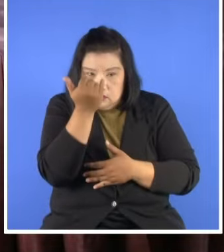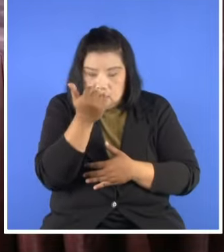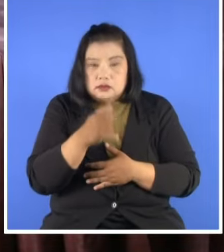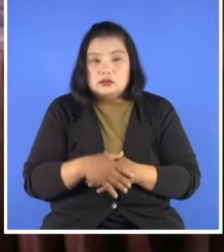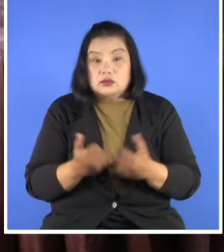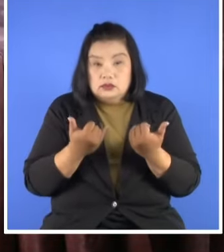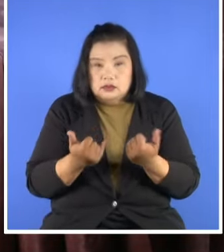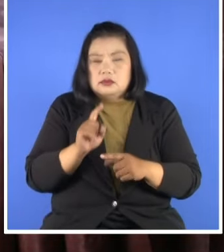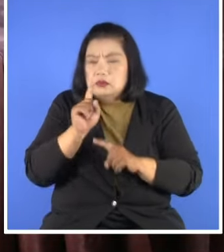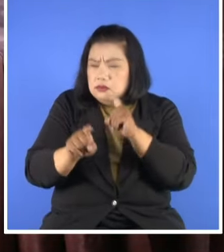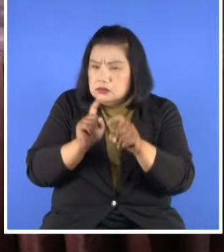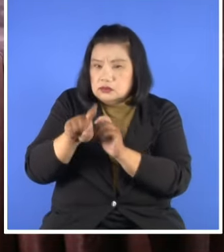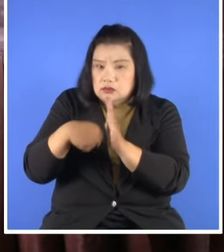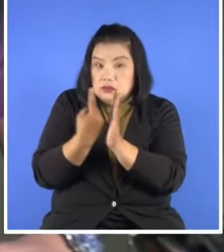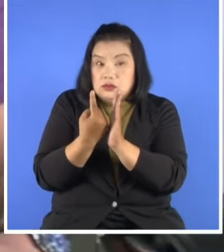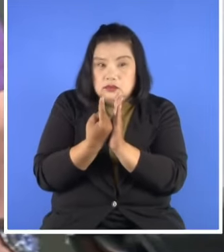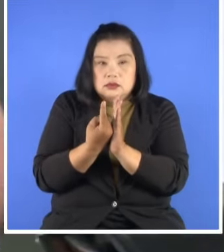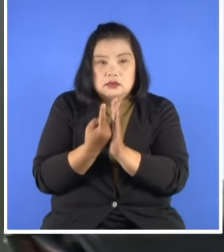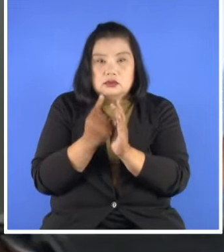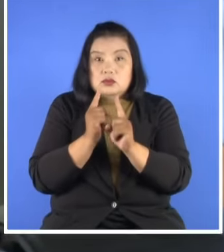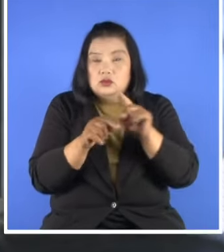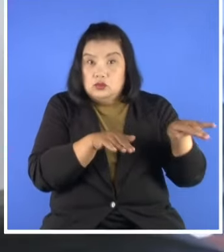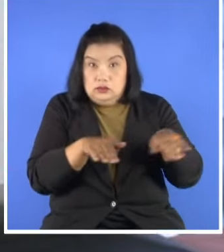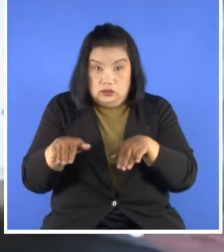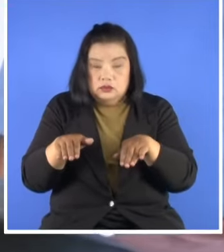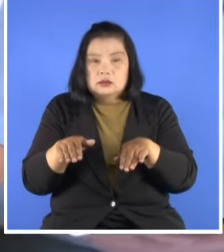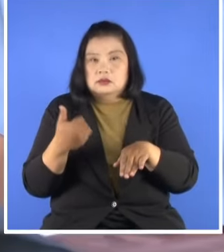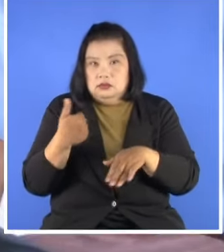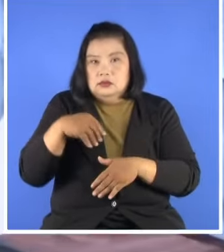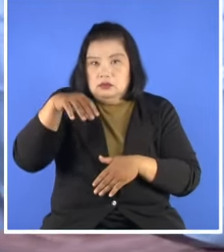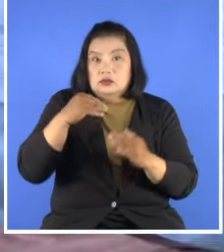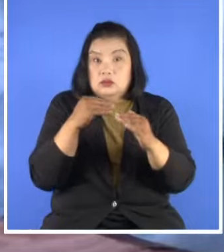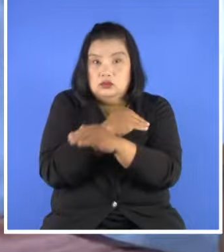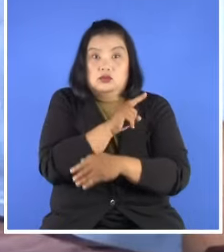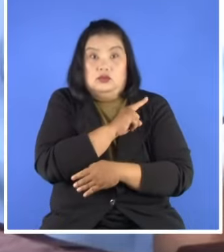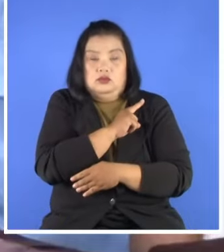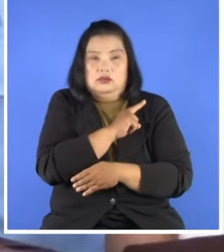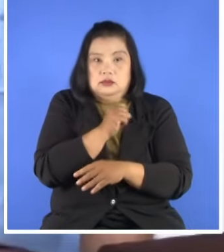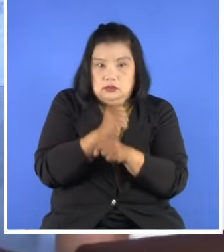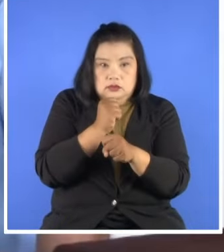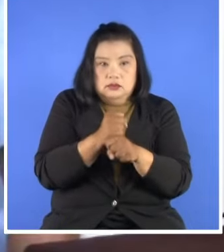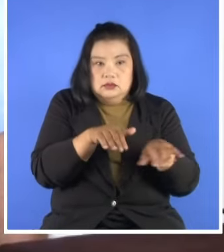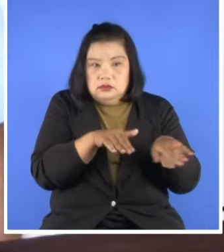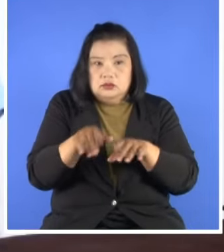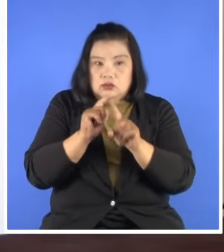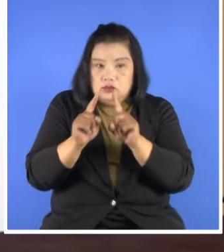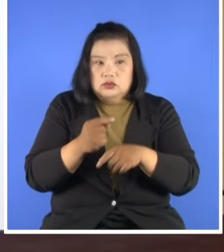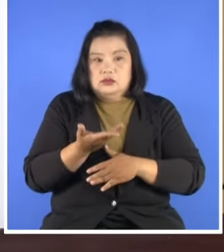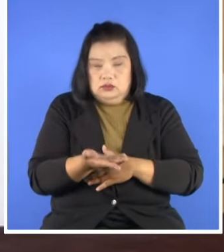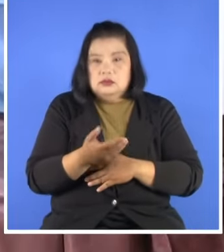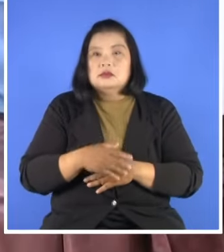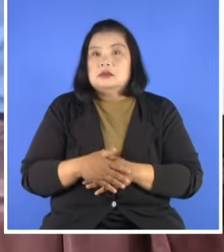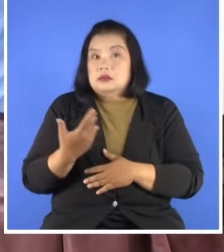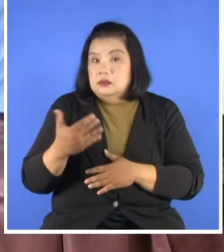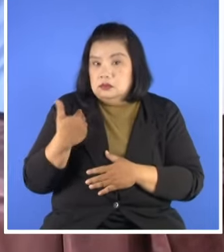อยู่ชั่วโมงนึงนะครับต่อหน้าอ่าเค้าเรียกว่าเจ้าหน้าที่ขนส่งนี่นะฮะเอ่อนายววิวัดชูแก้วเนี่ยนักวิชาการ